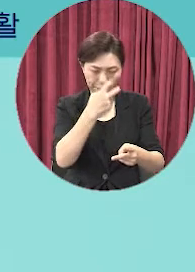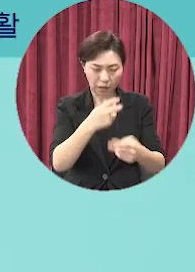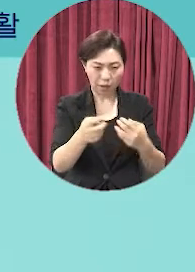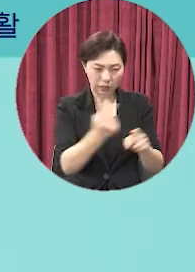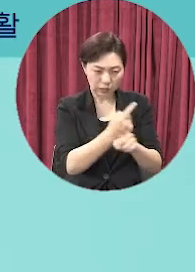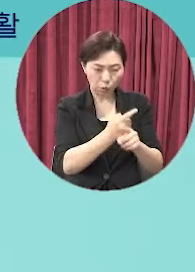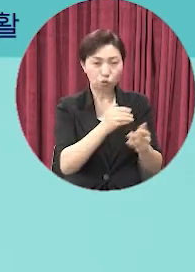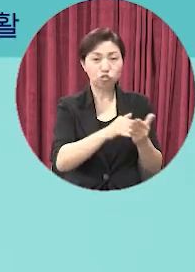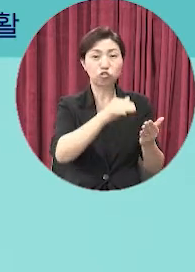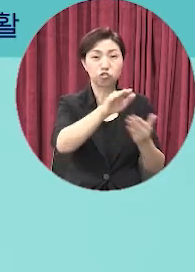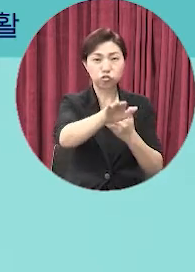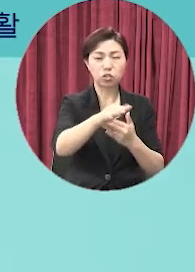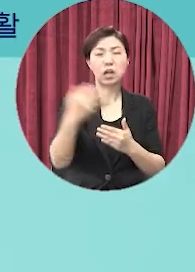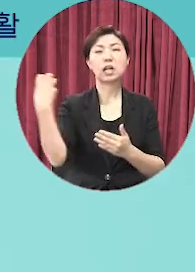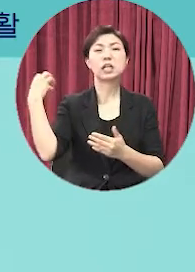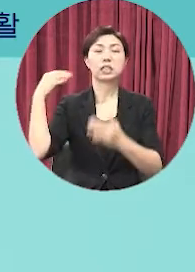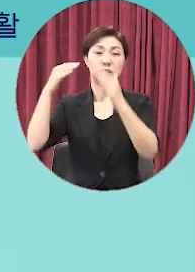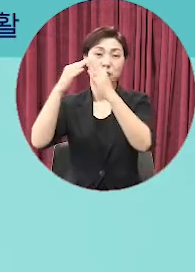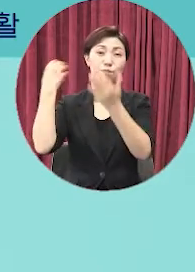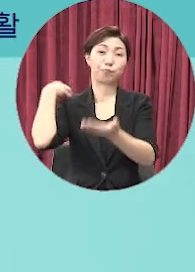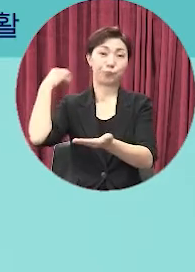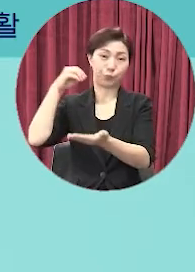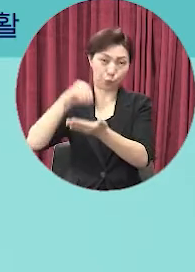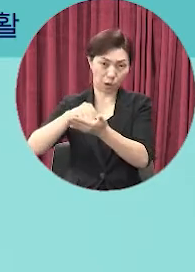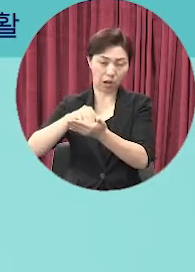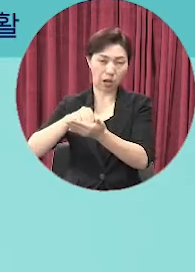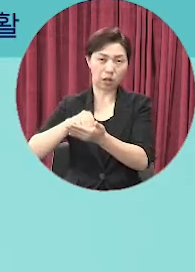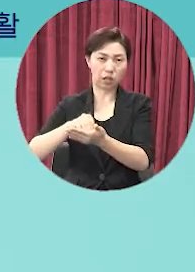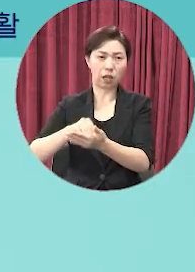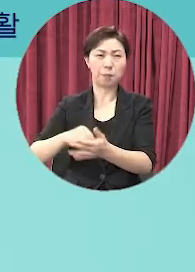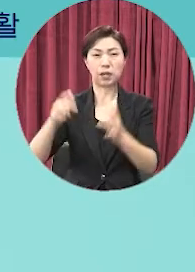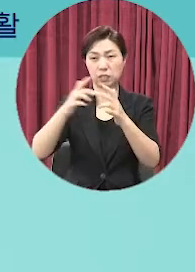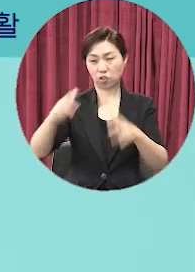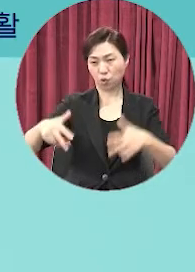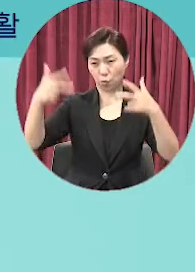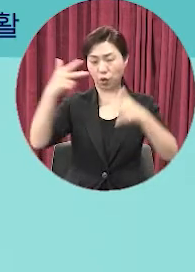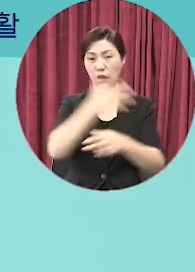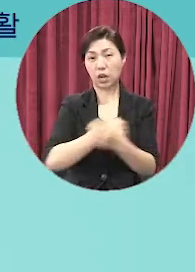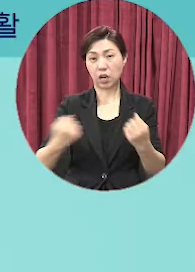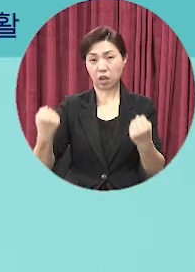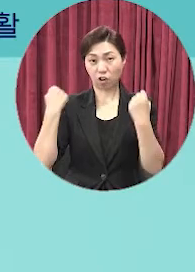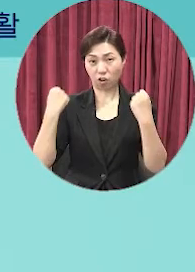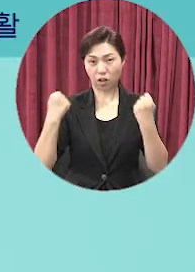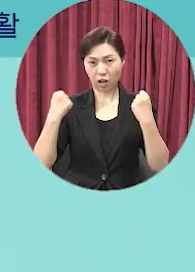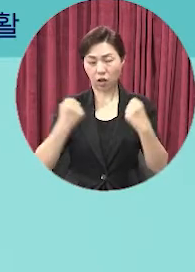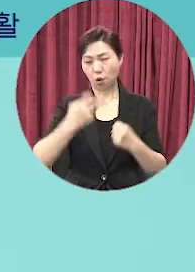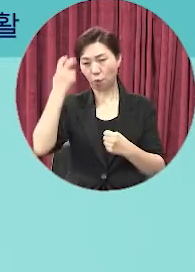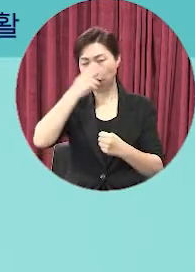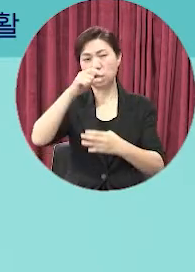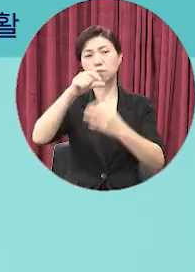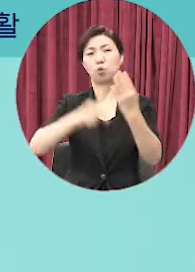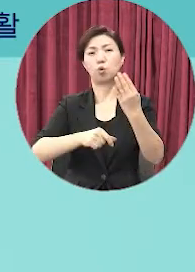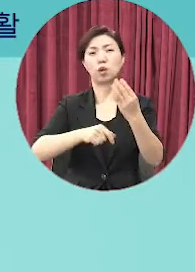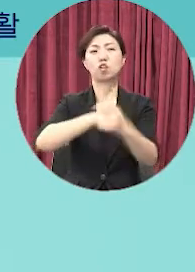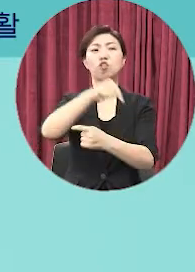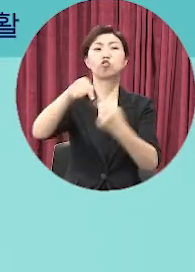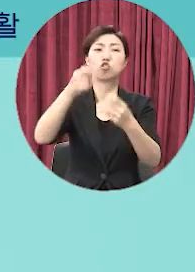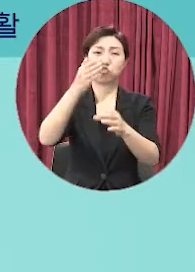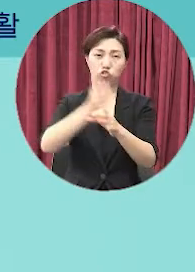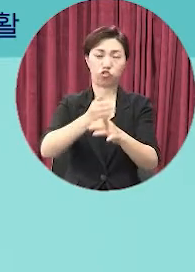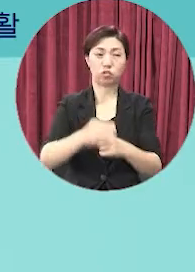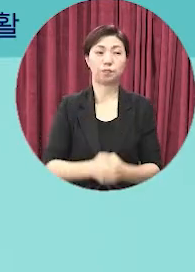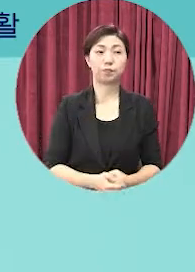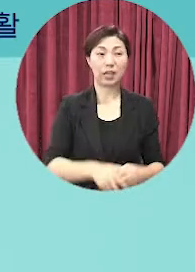돌아가서 비대면 그룹 운동 프로그램을 진행을 하고 있습니다. 그래서 센터의